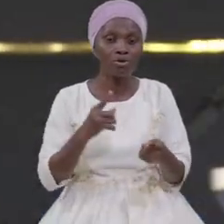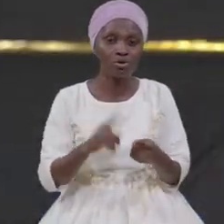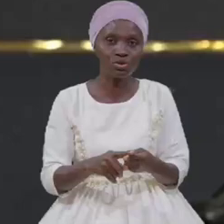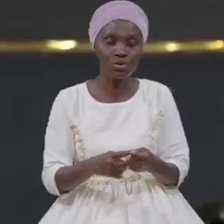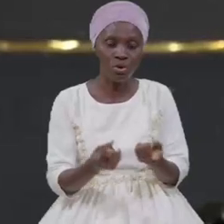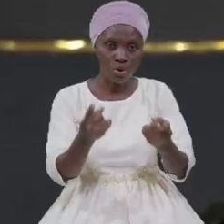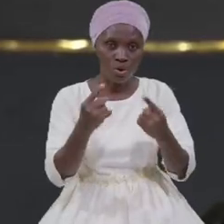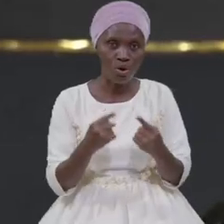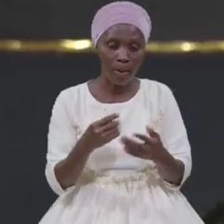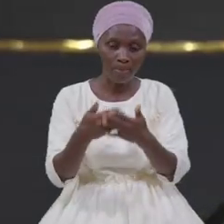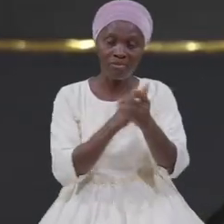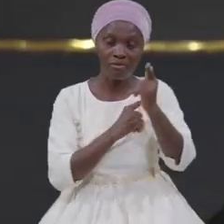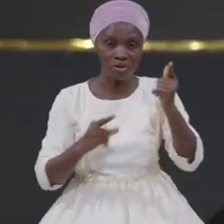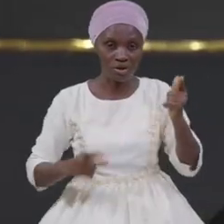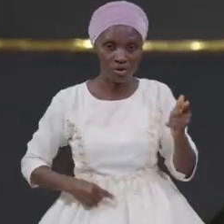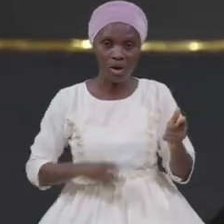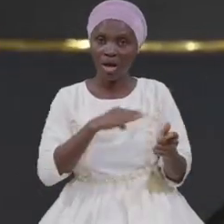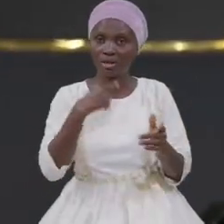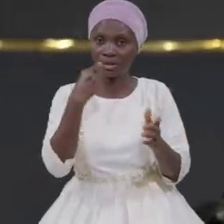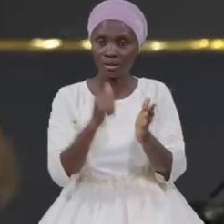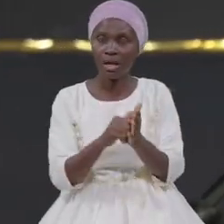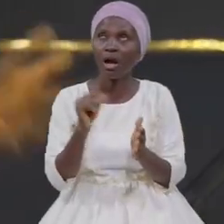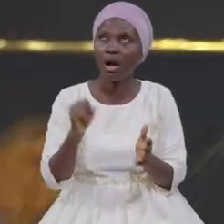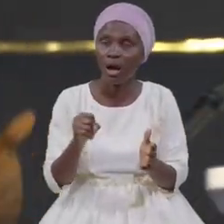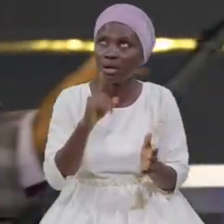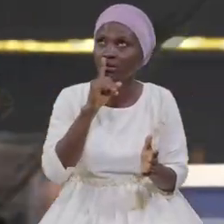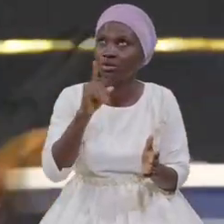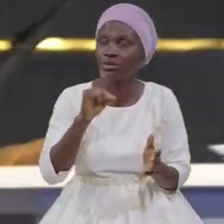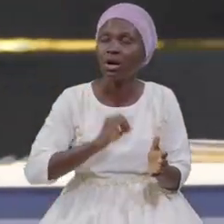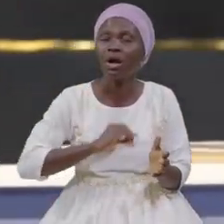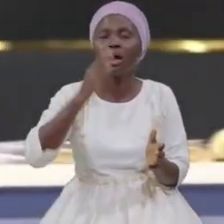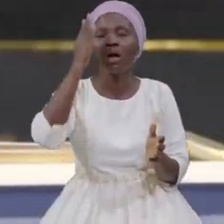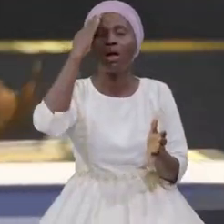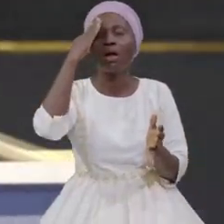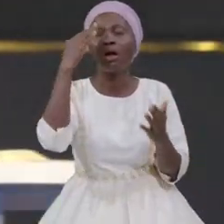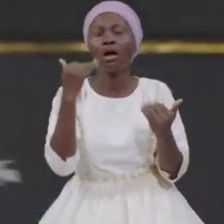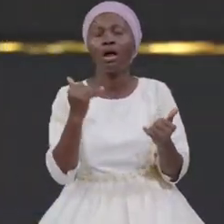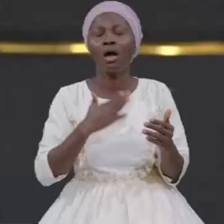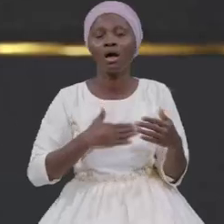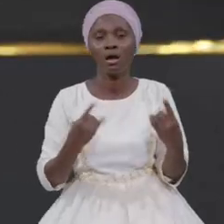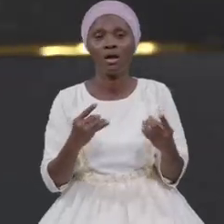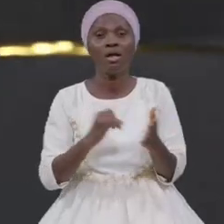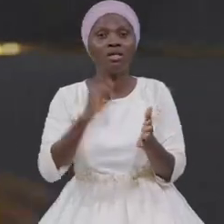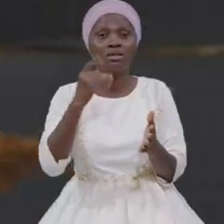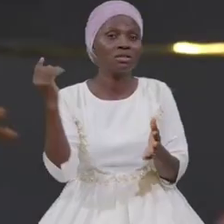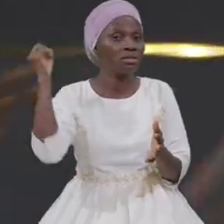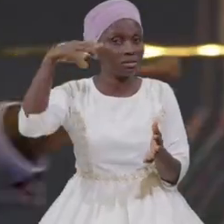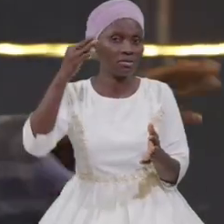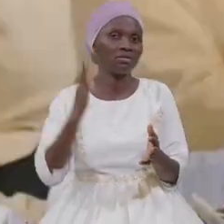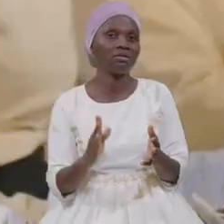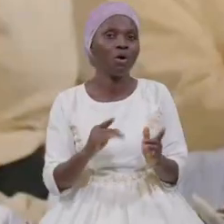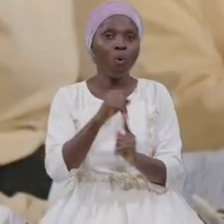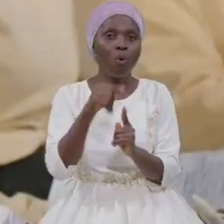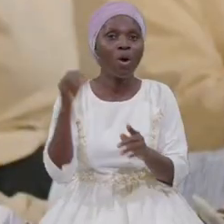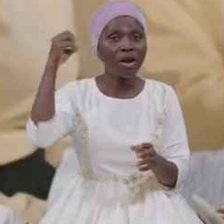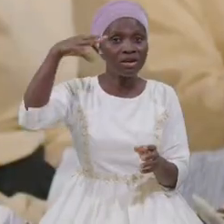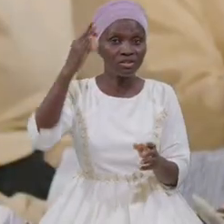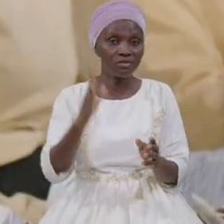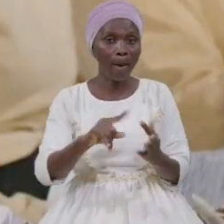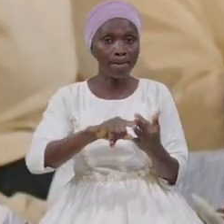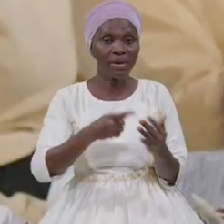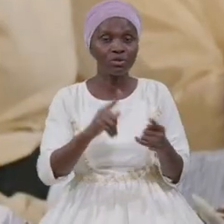visage devant Dieu pour dire, oui, je réalise maintenant. Quand tu viens devant le Seigneur, et la grâce de Dieu commence à agir dans ta vie. Les